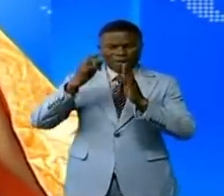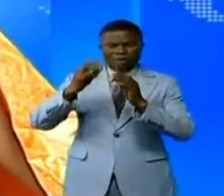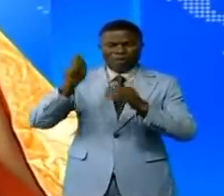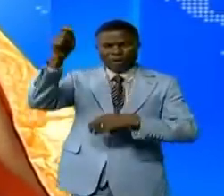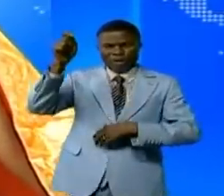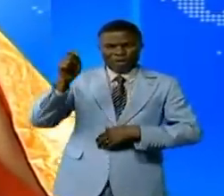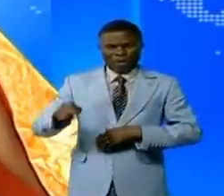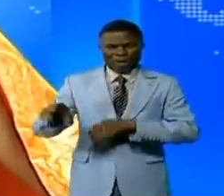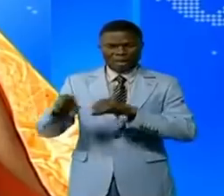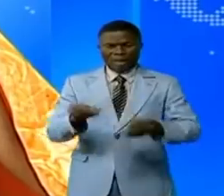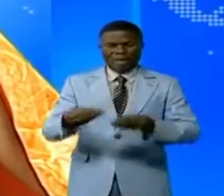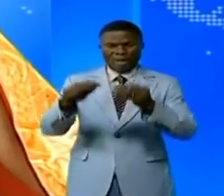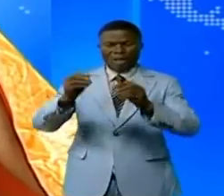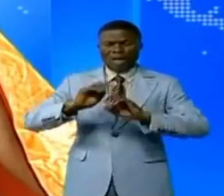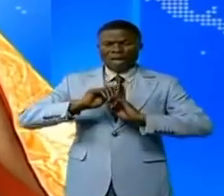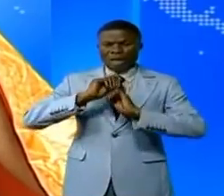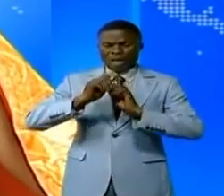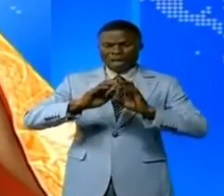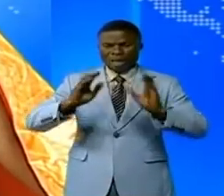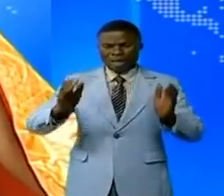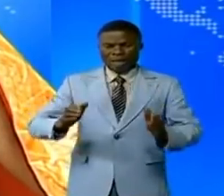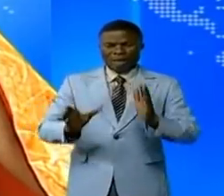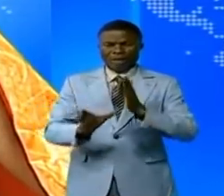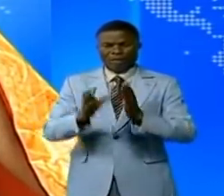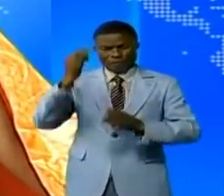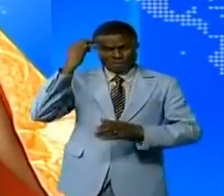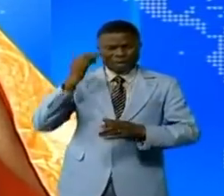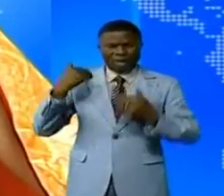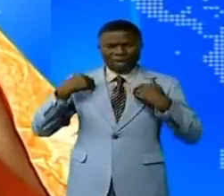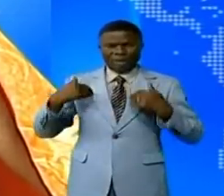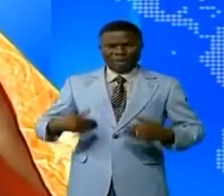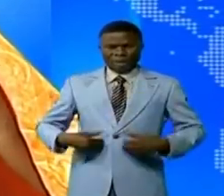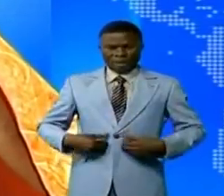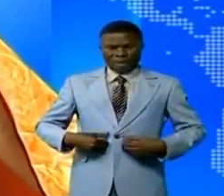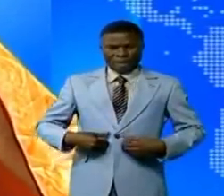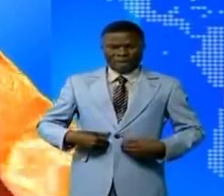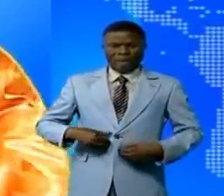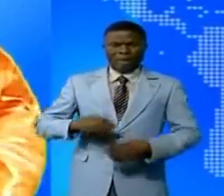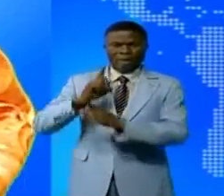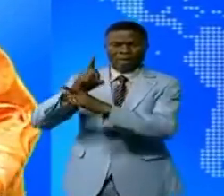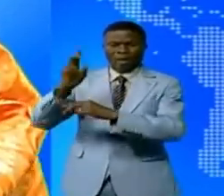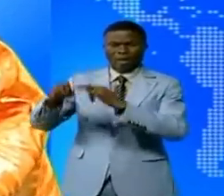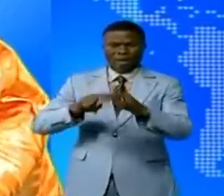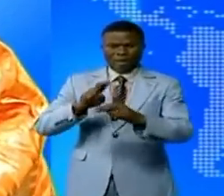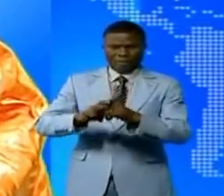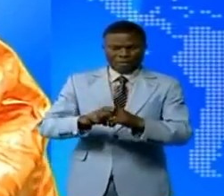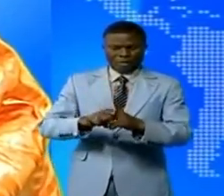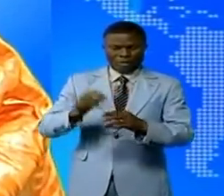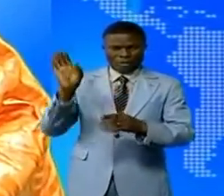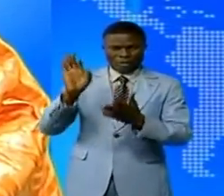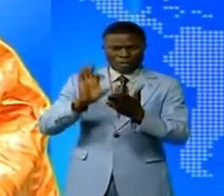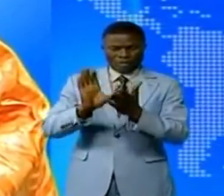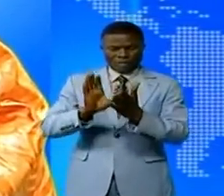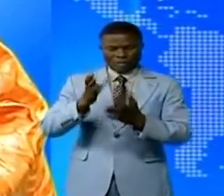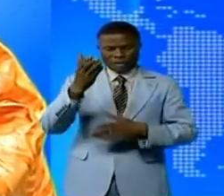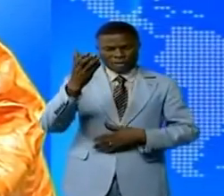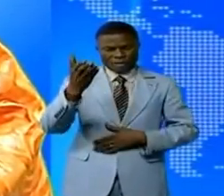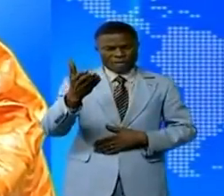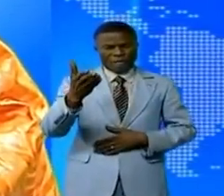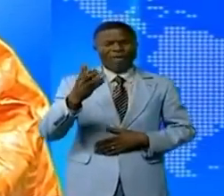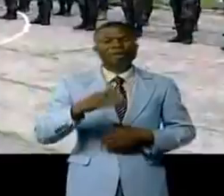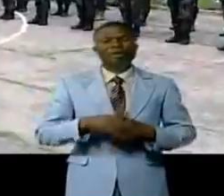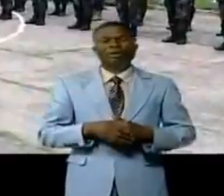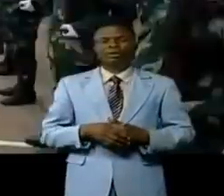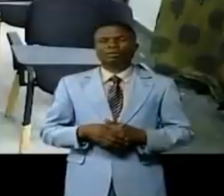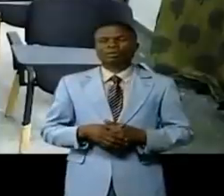La cérémonie de remise a été présidée par la vice-ministre de la Santé et de la Défense nationale, Séraphine Kiloubou, Jojon Dibou et Diane Balaka.